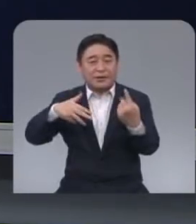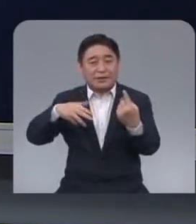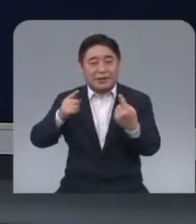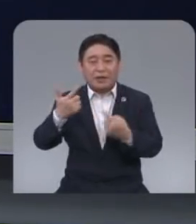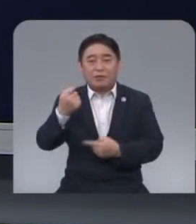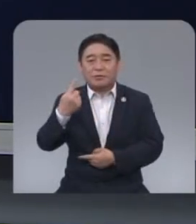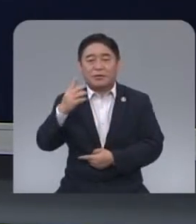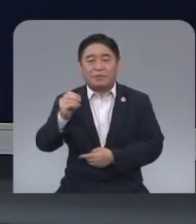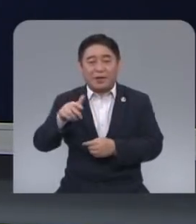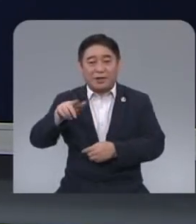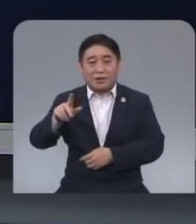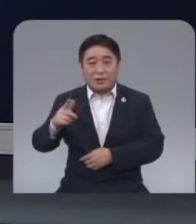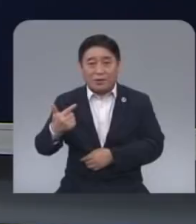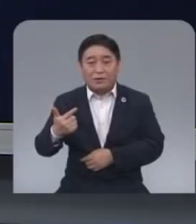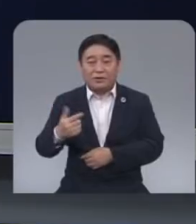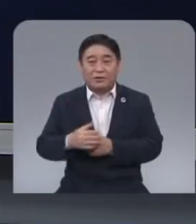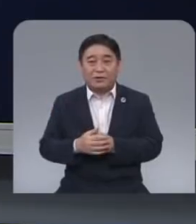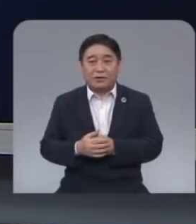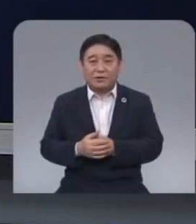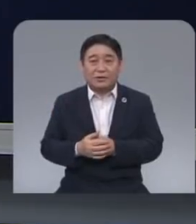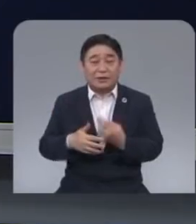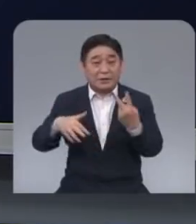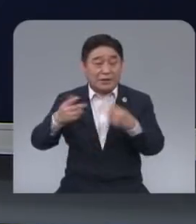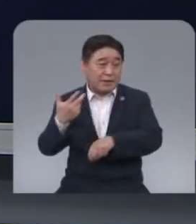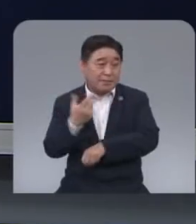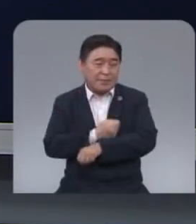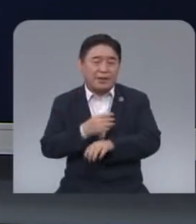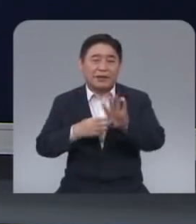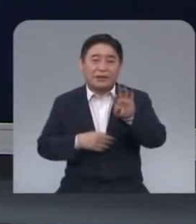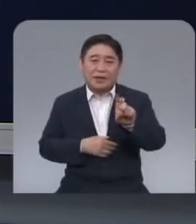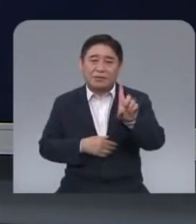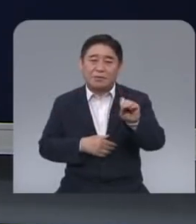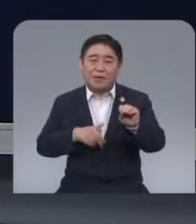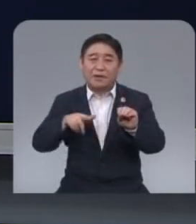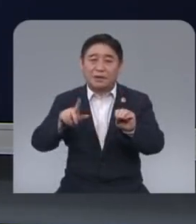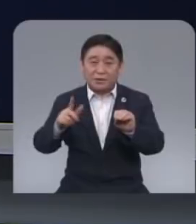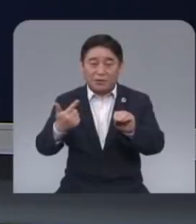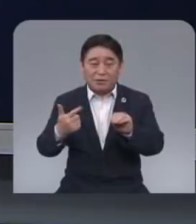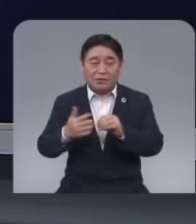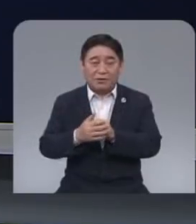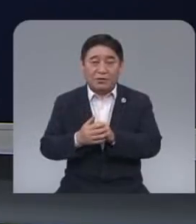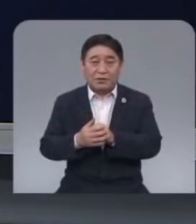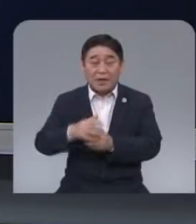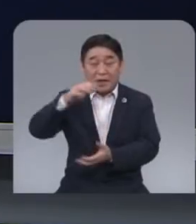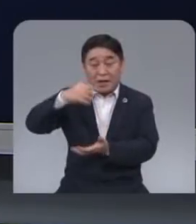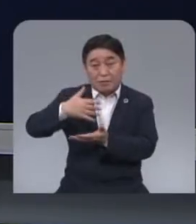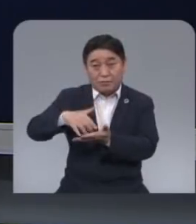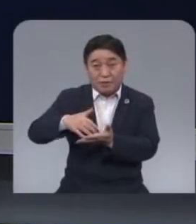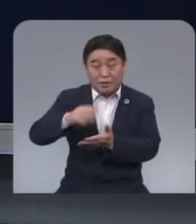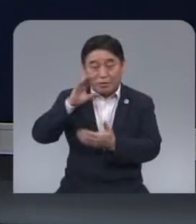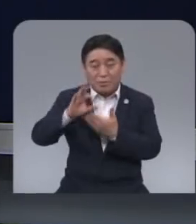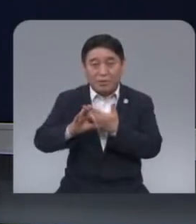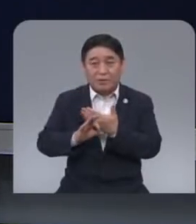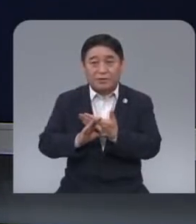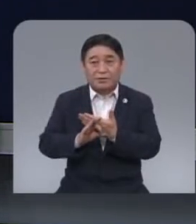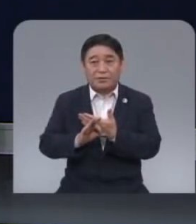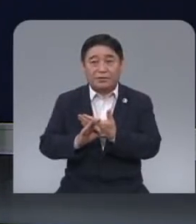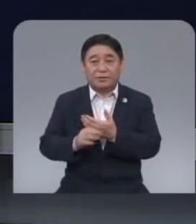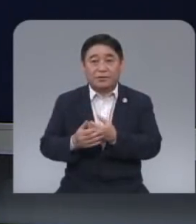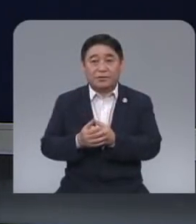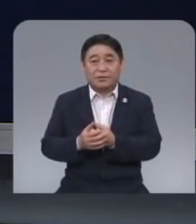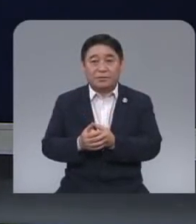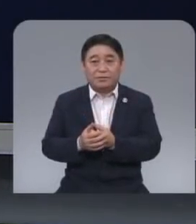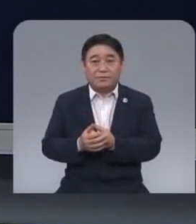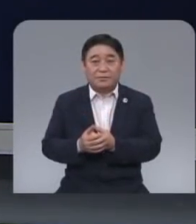경우 61만 건 신규 접종했고요. 접종 완료는 41만 건 기록했습니다. 누적 접종 한번 살펴보도록 하겠습니다.